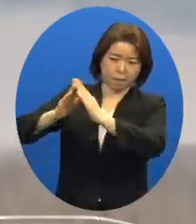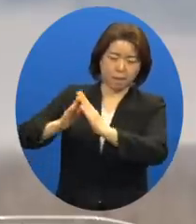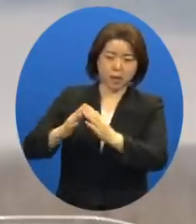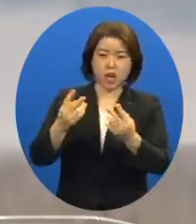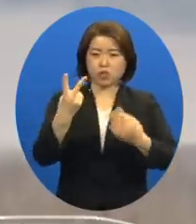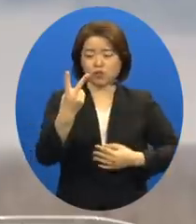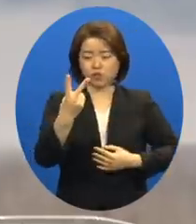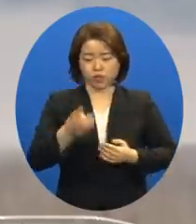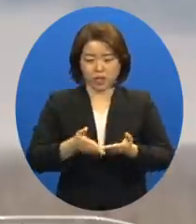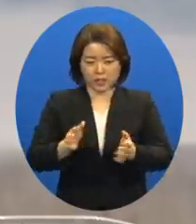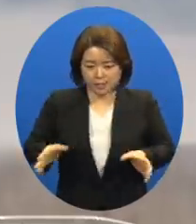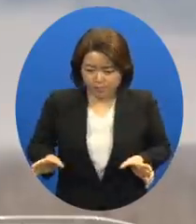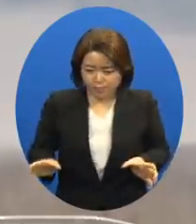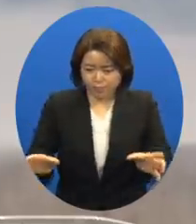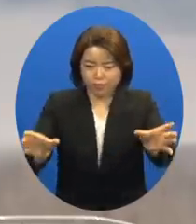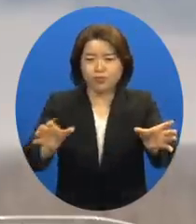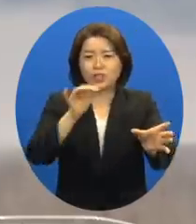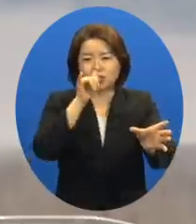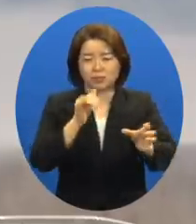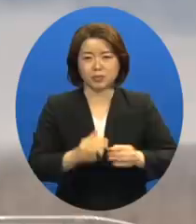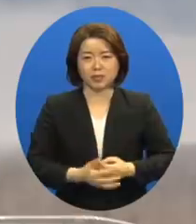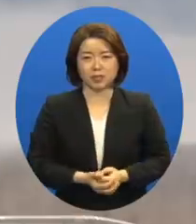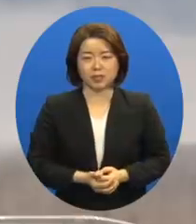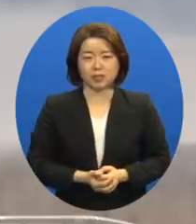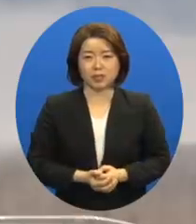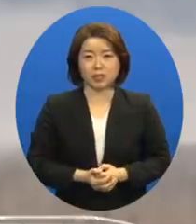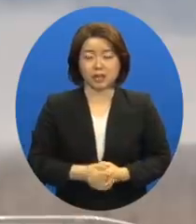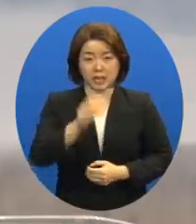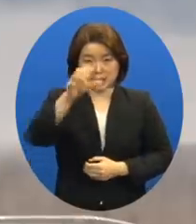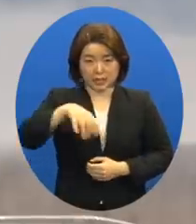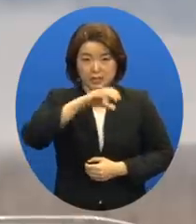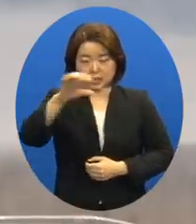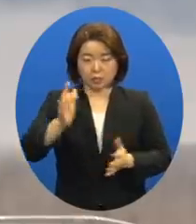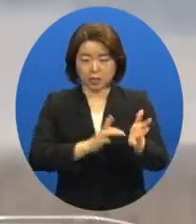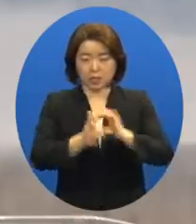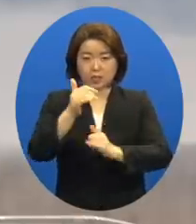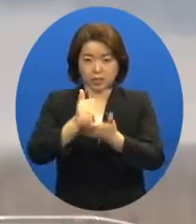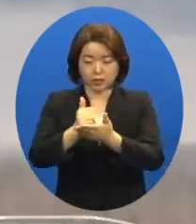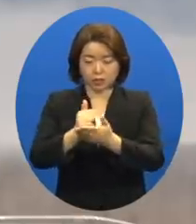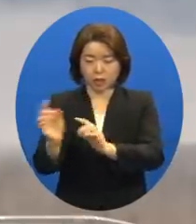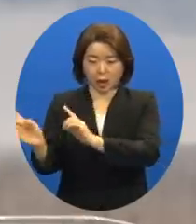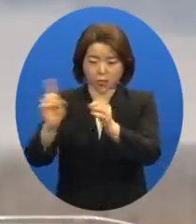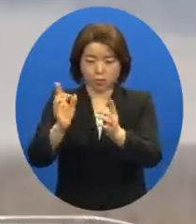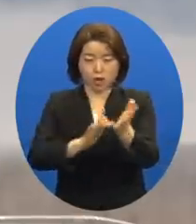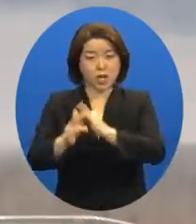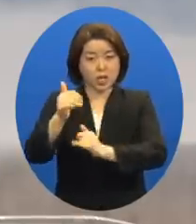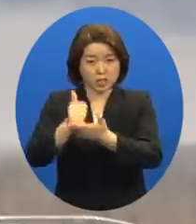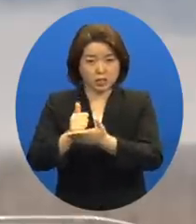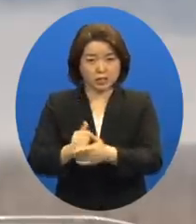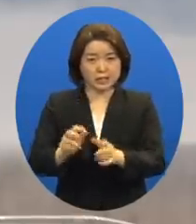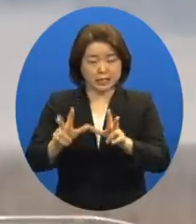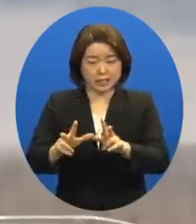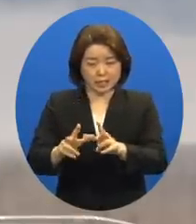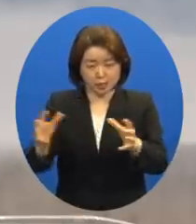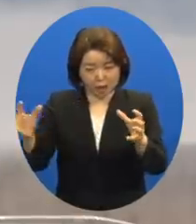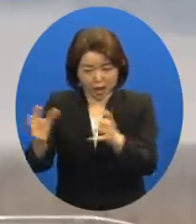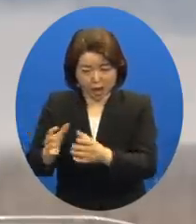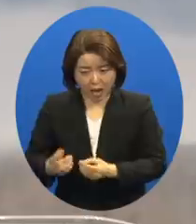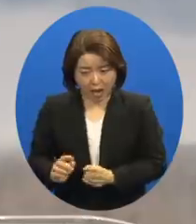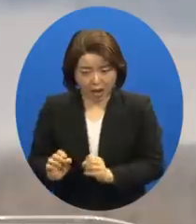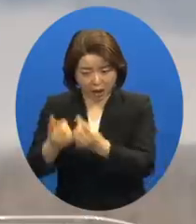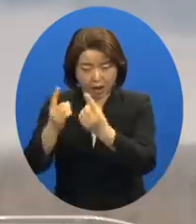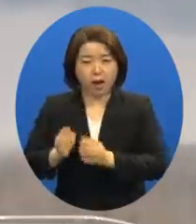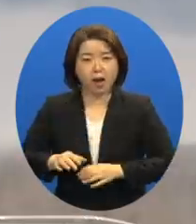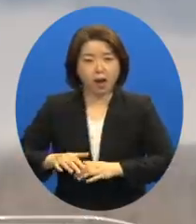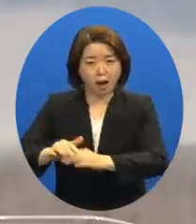가지 일이 함께 일어나고 있습니다. 십자가의 예수님과 부활의 예수님은 지금은 함께 가는